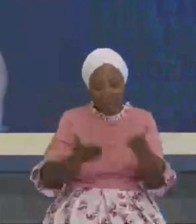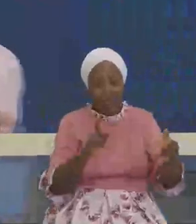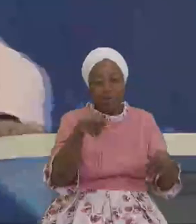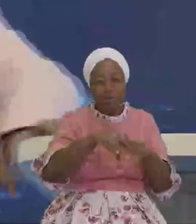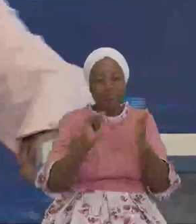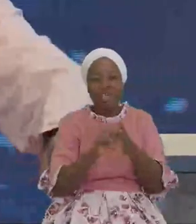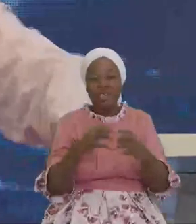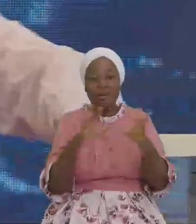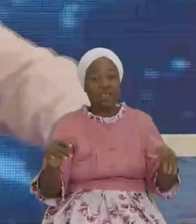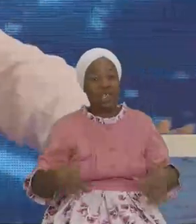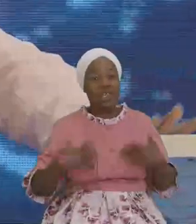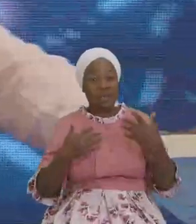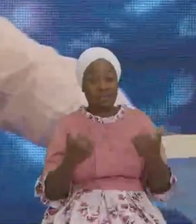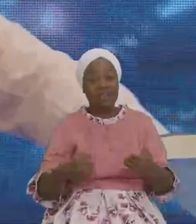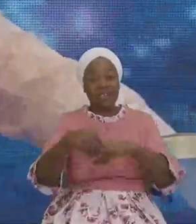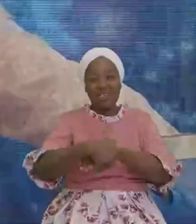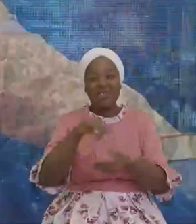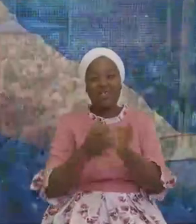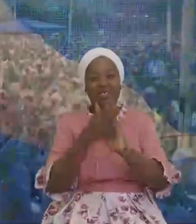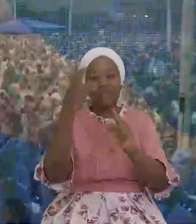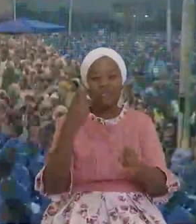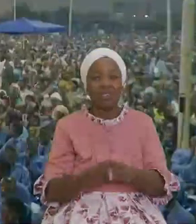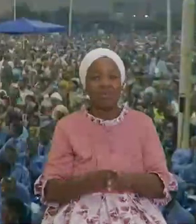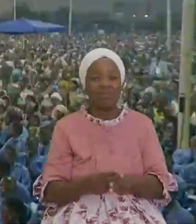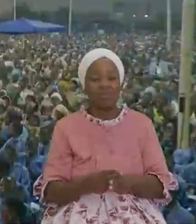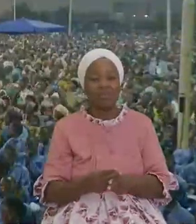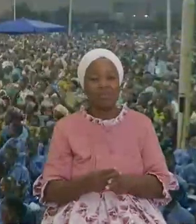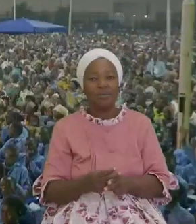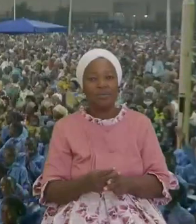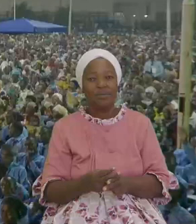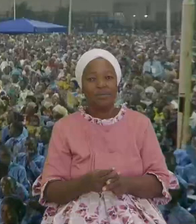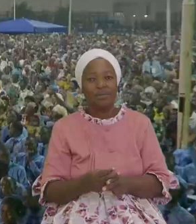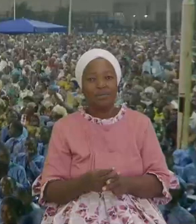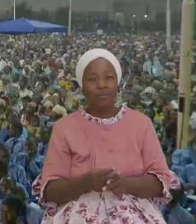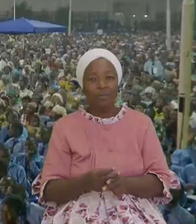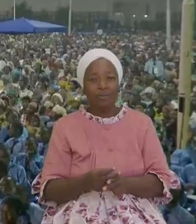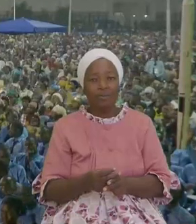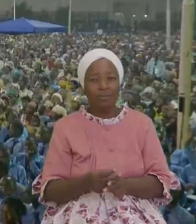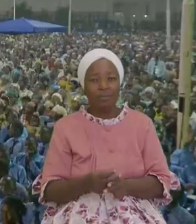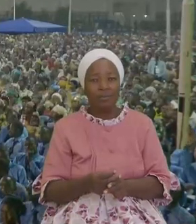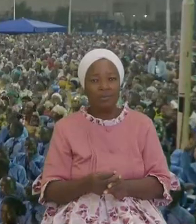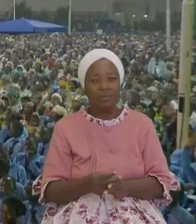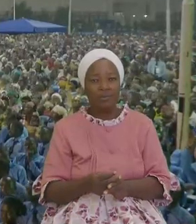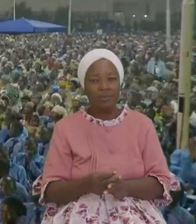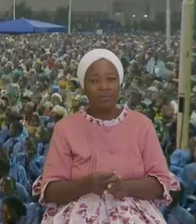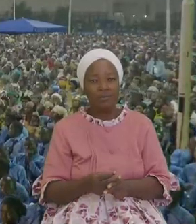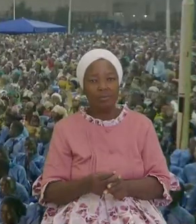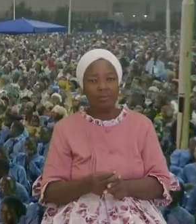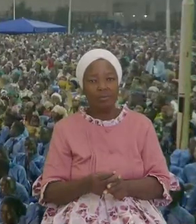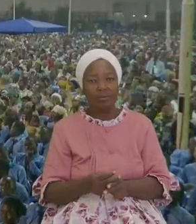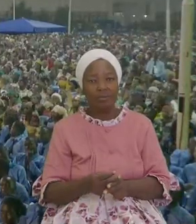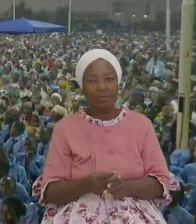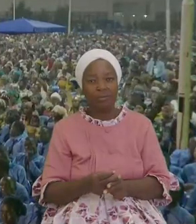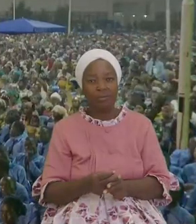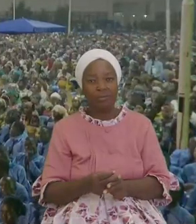cette vie inutile et te conduira dans la vie abondante ce soir au nom de Jésus.